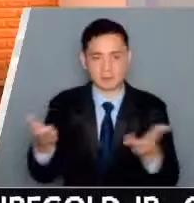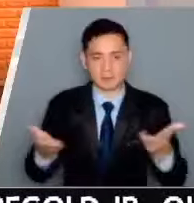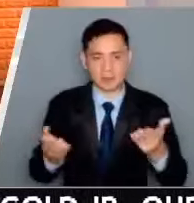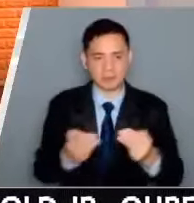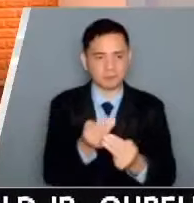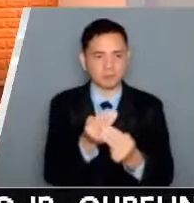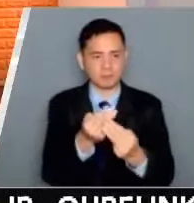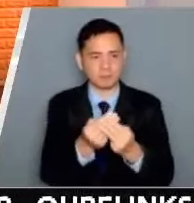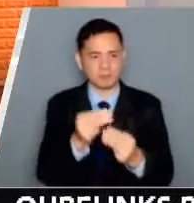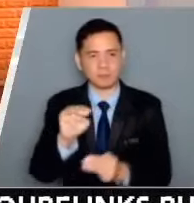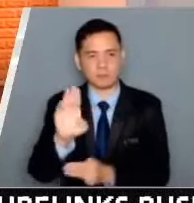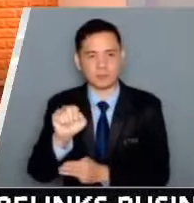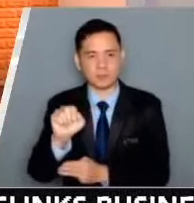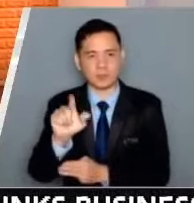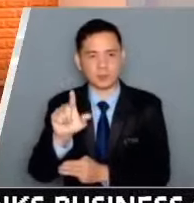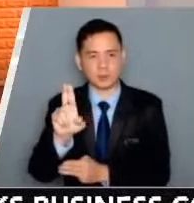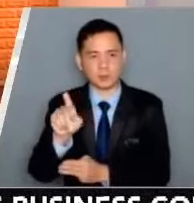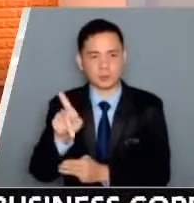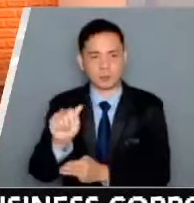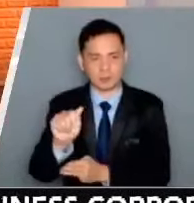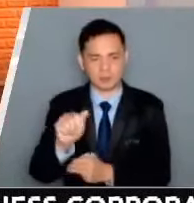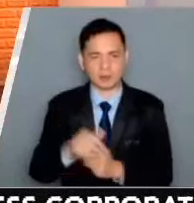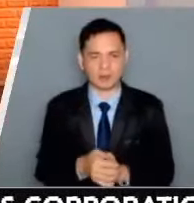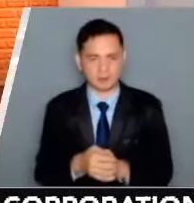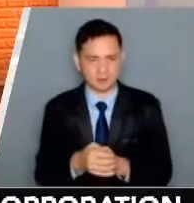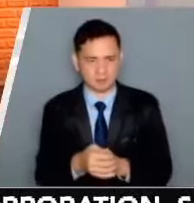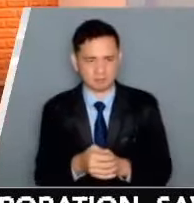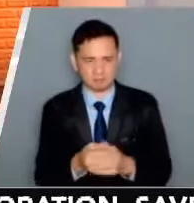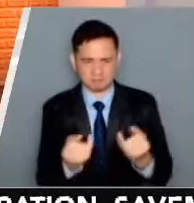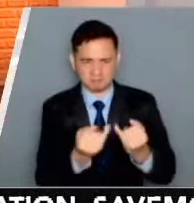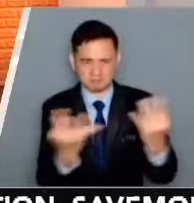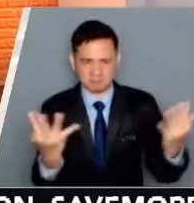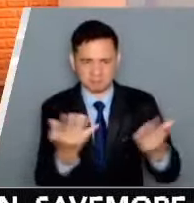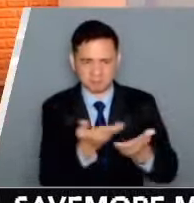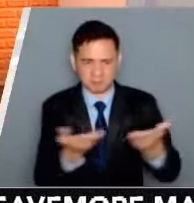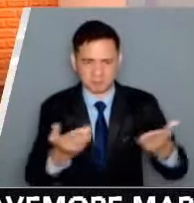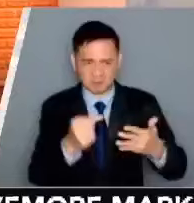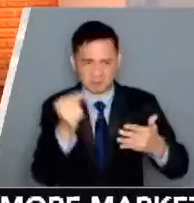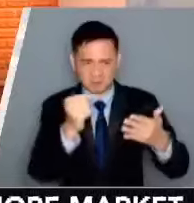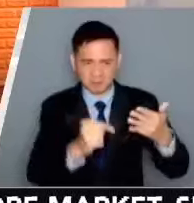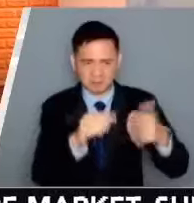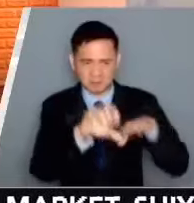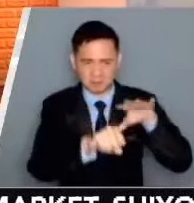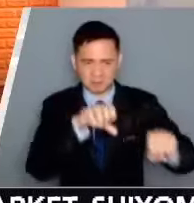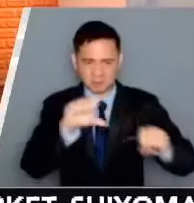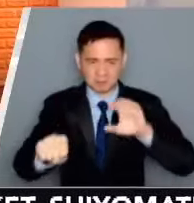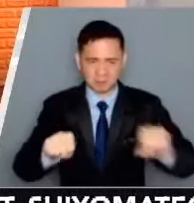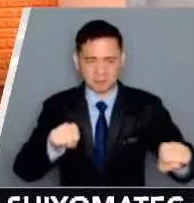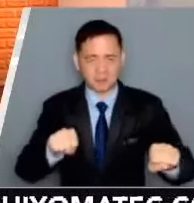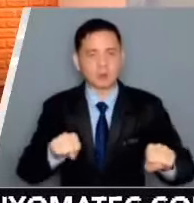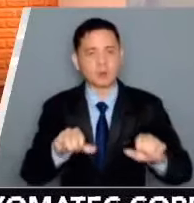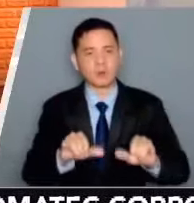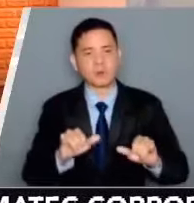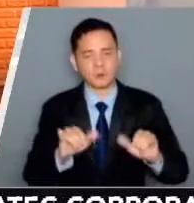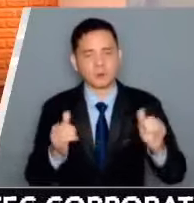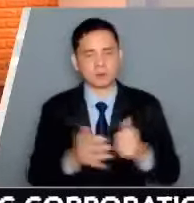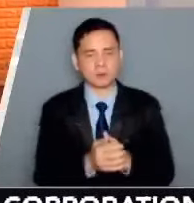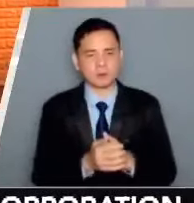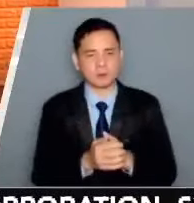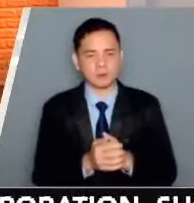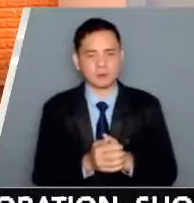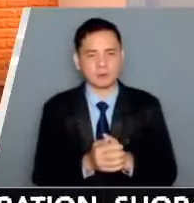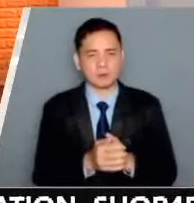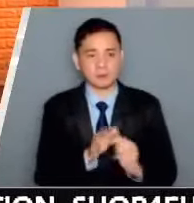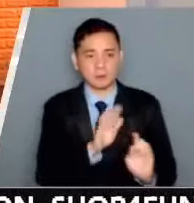piso ang nakulimbat ng mga suspect mula sa 15 biktima hindi nagbigay ng pahayag ang mga suspect unang